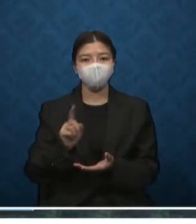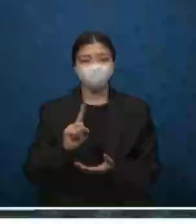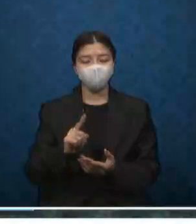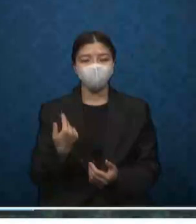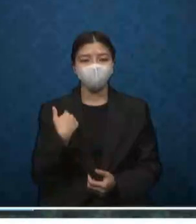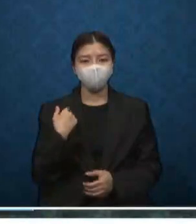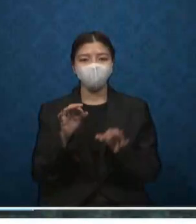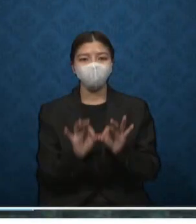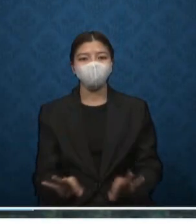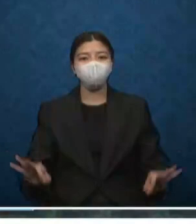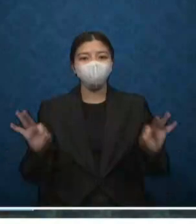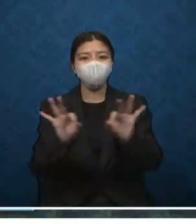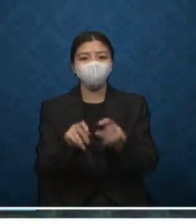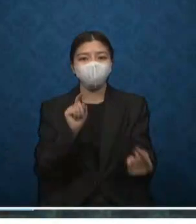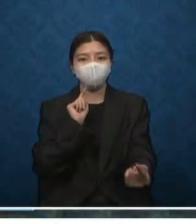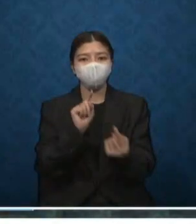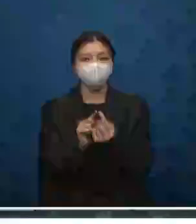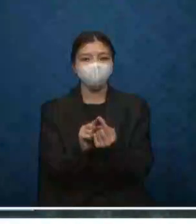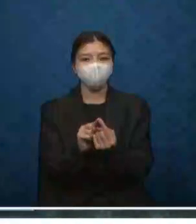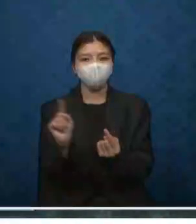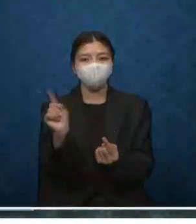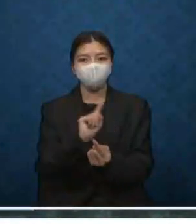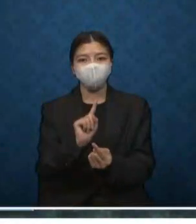ลักๆแล้วจะกราบเรียนถึง